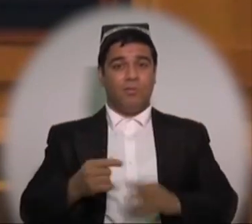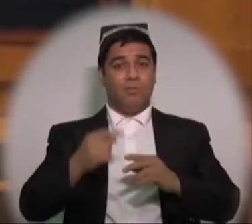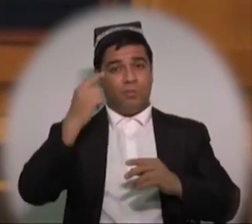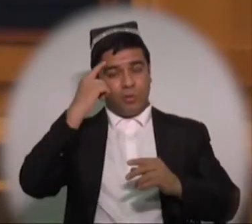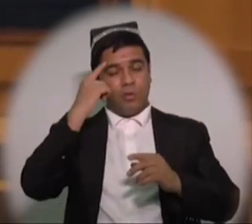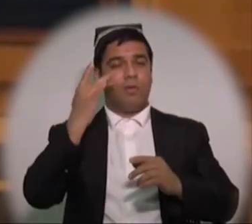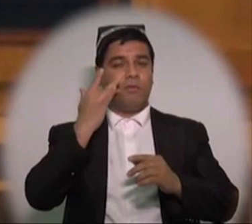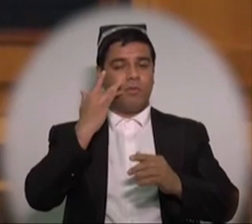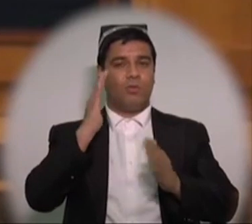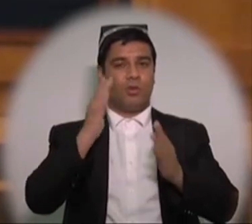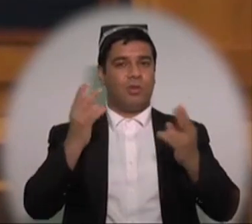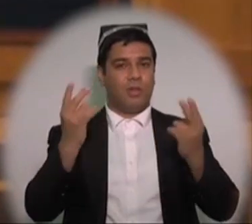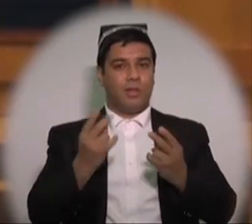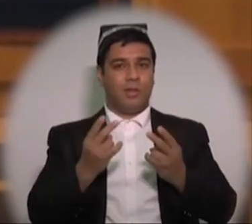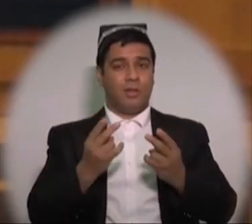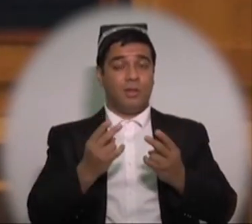ongida ham doim turishi kerak.